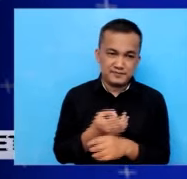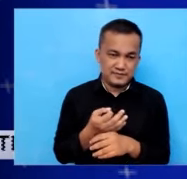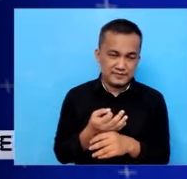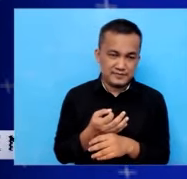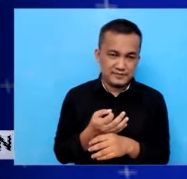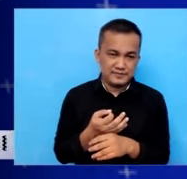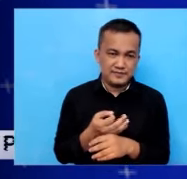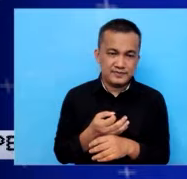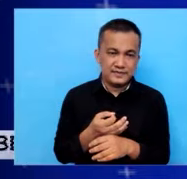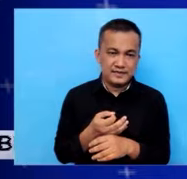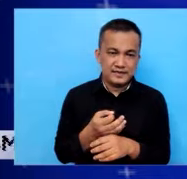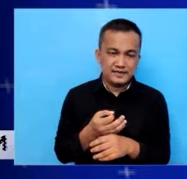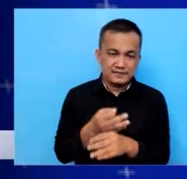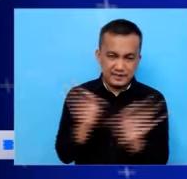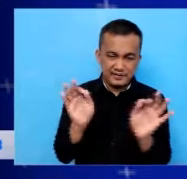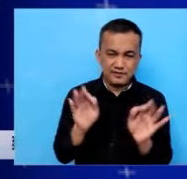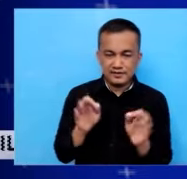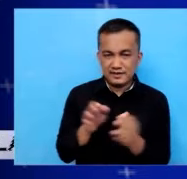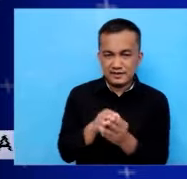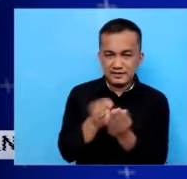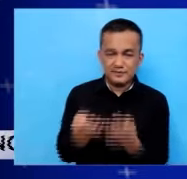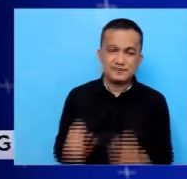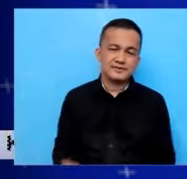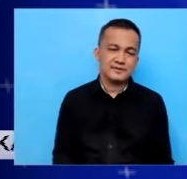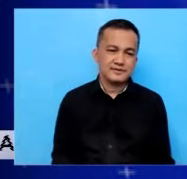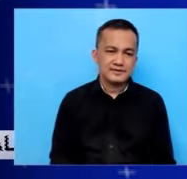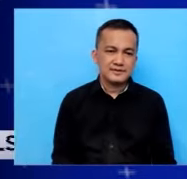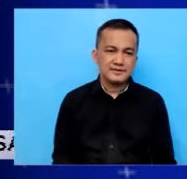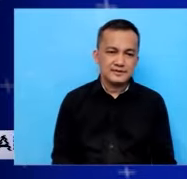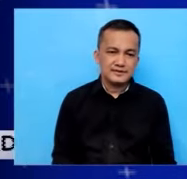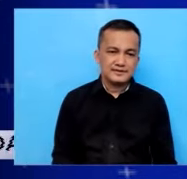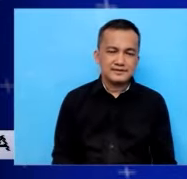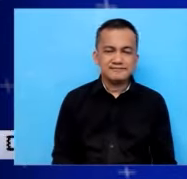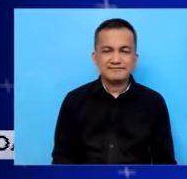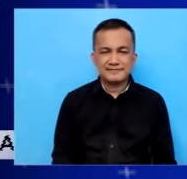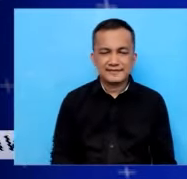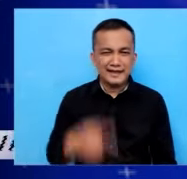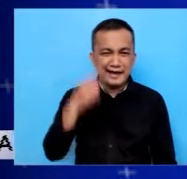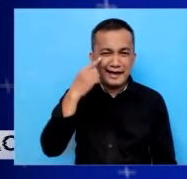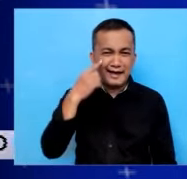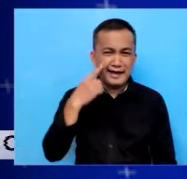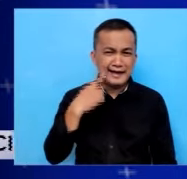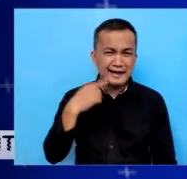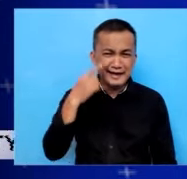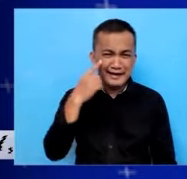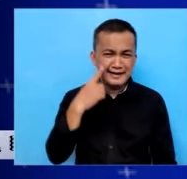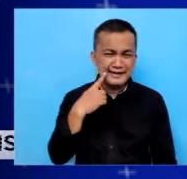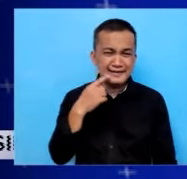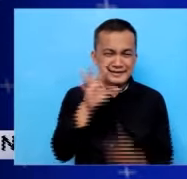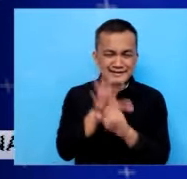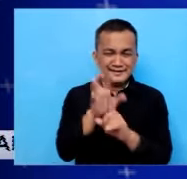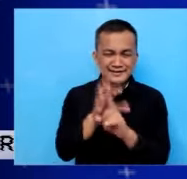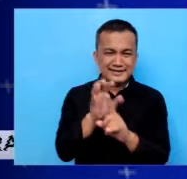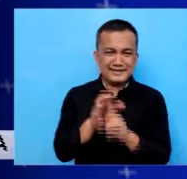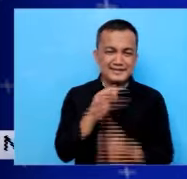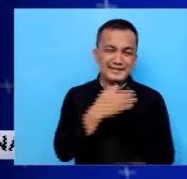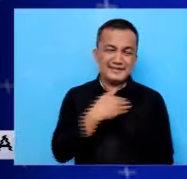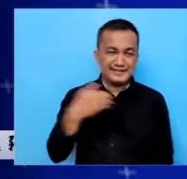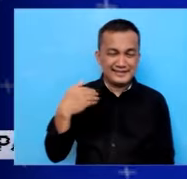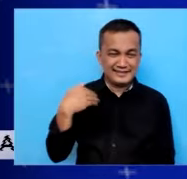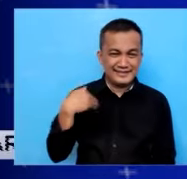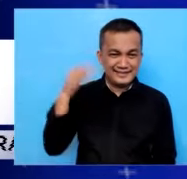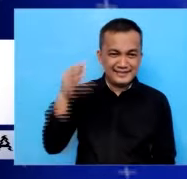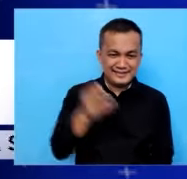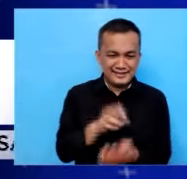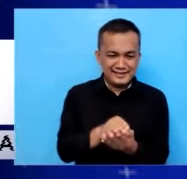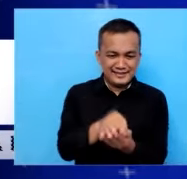himihin yung ataol. Bakit bigla akong lumisan? Nag-viral pa nga sa TikTok ang burol ni Sunny